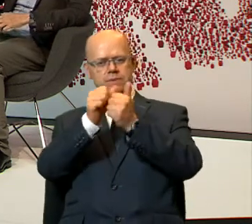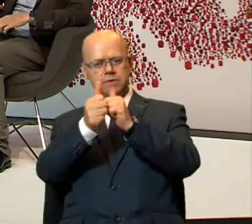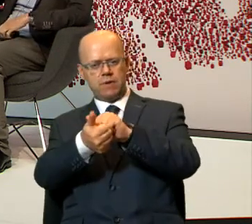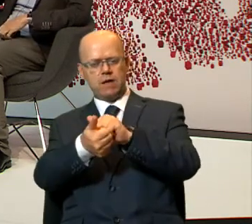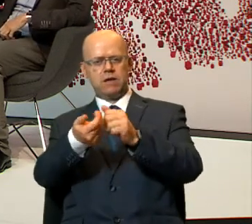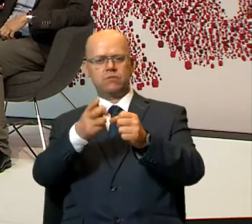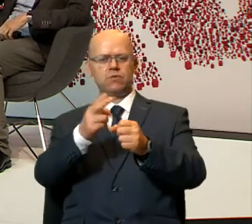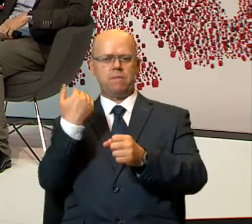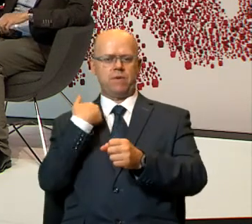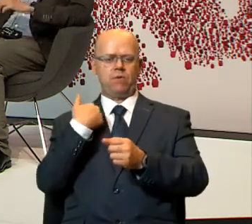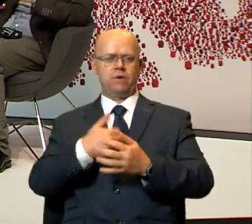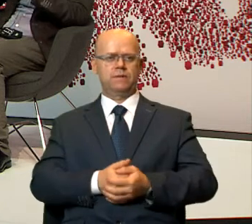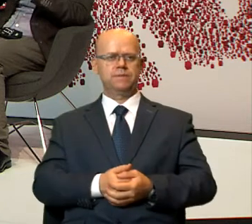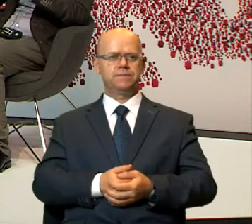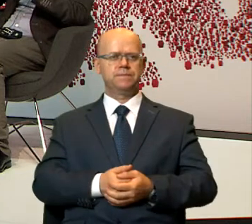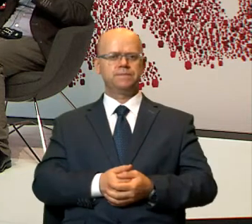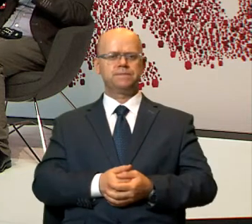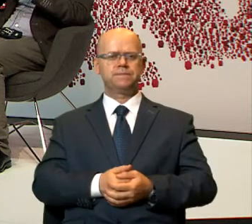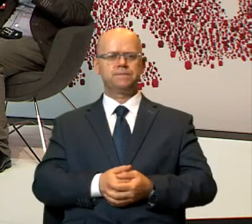miała miejsce.